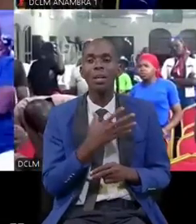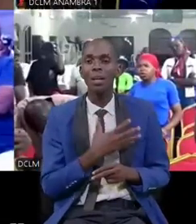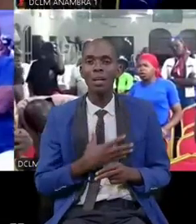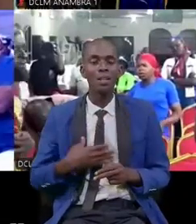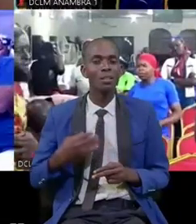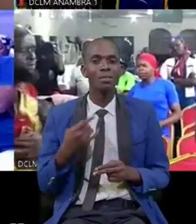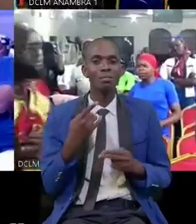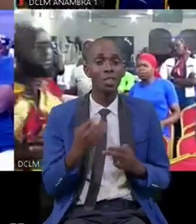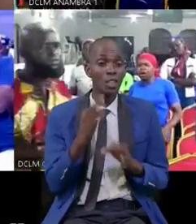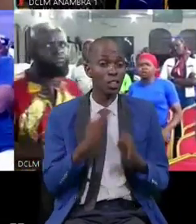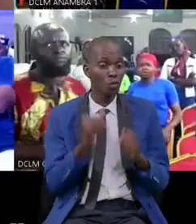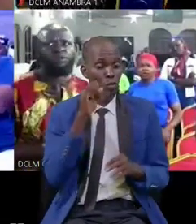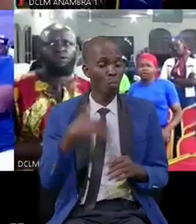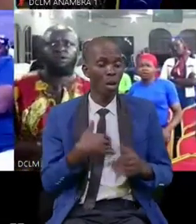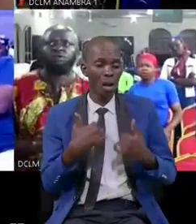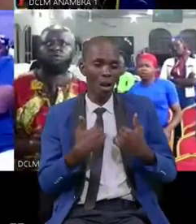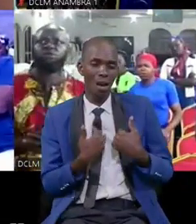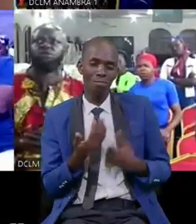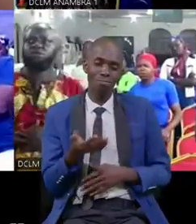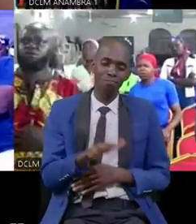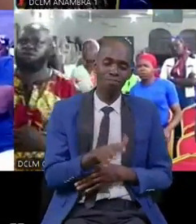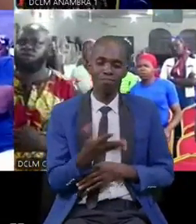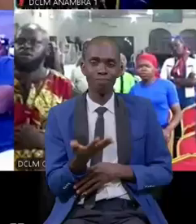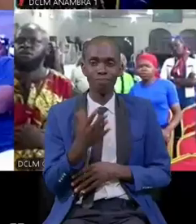Si elle avait un double caractère,